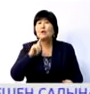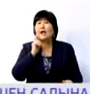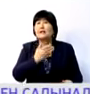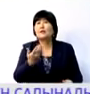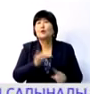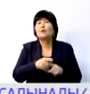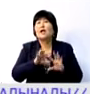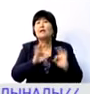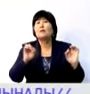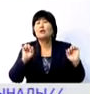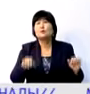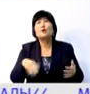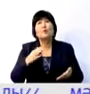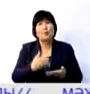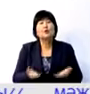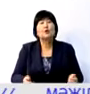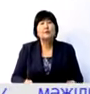осындай тамаша мүмкіндік болып тұр.